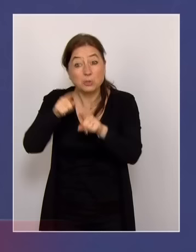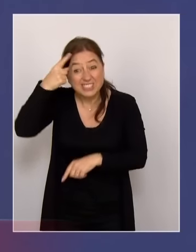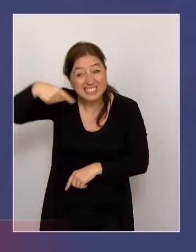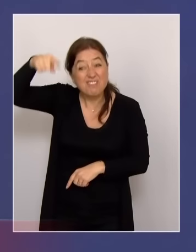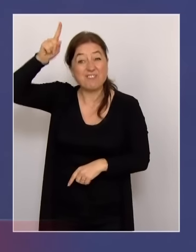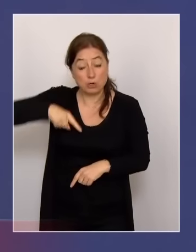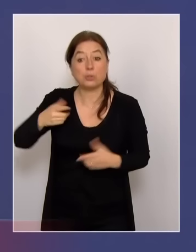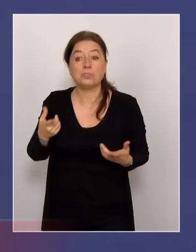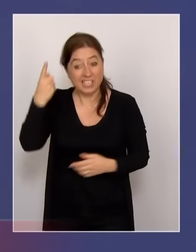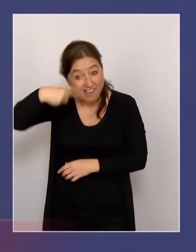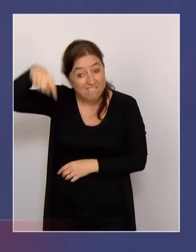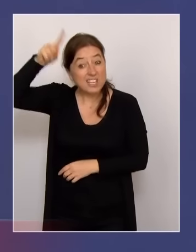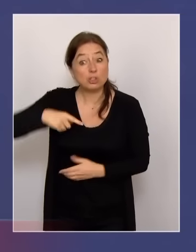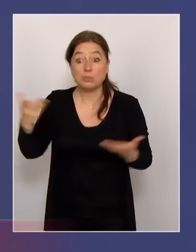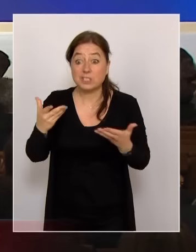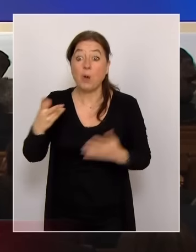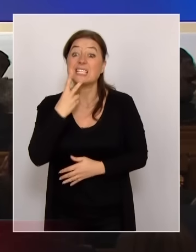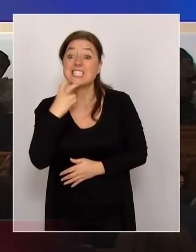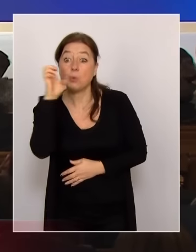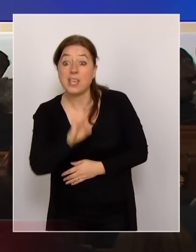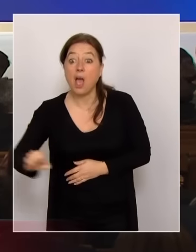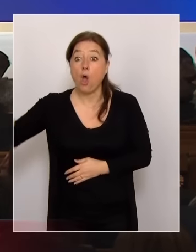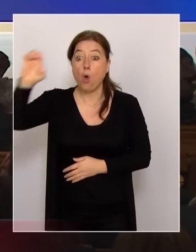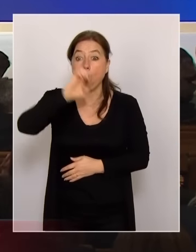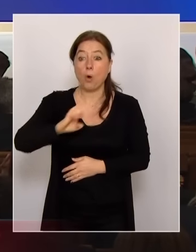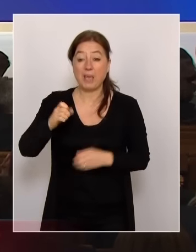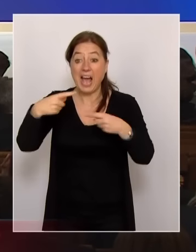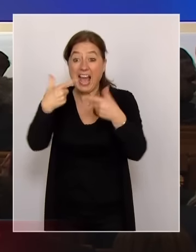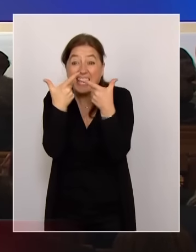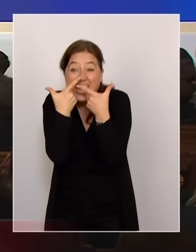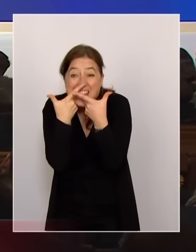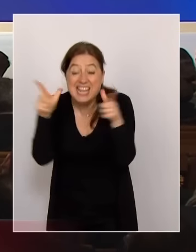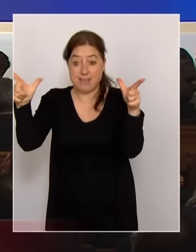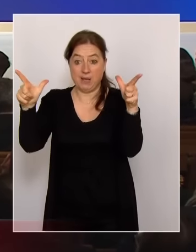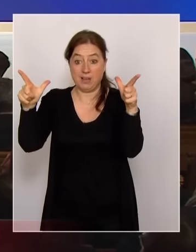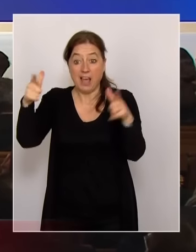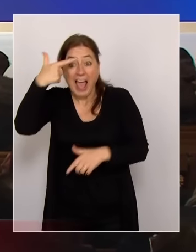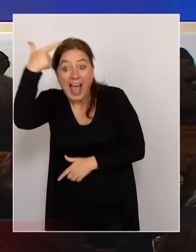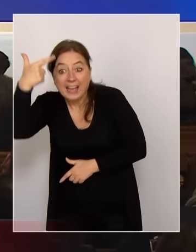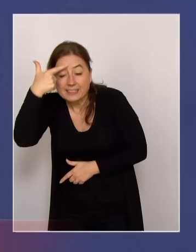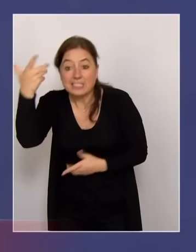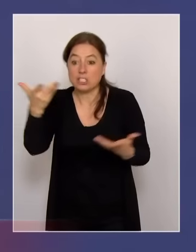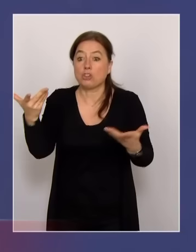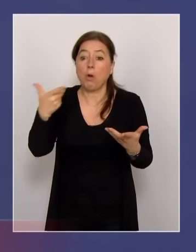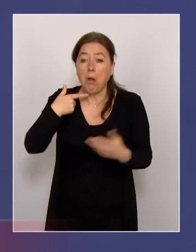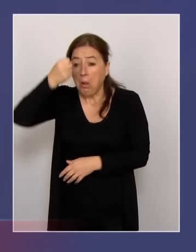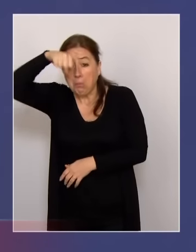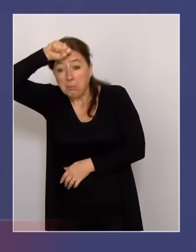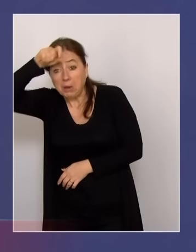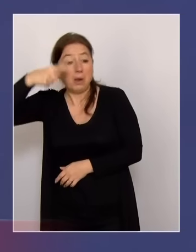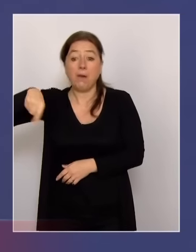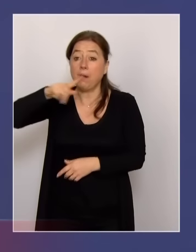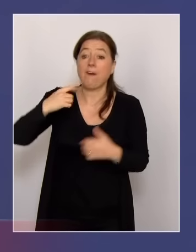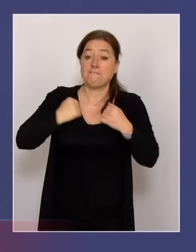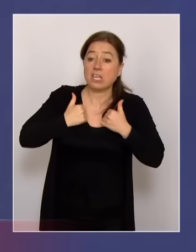libre rationnel et éclairé au-dessus de tout et c'est de se dire que de Paris à Varsovie et de Lisbonne à Odessa nous avons